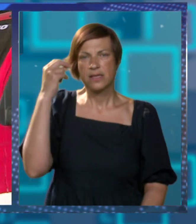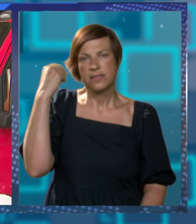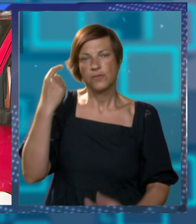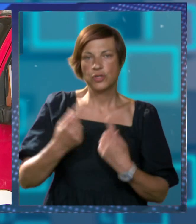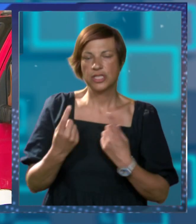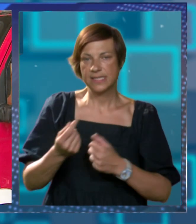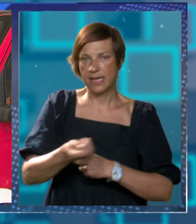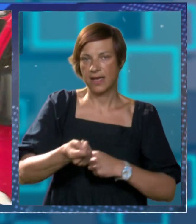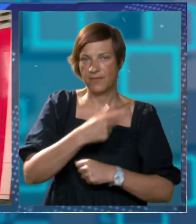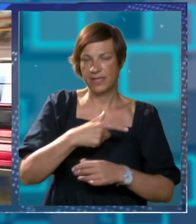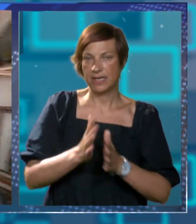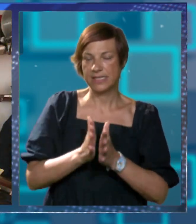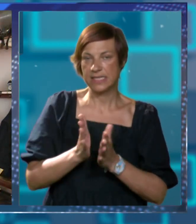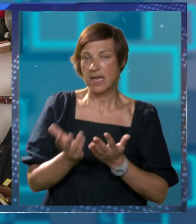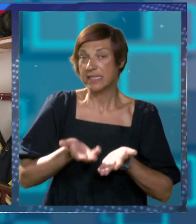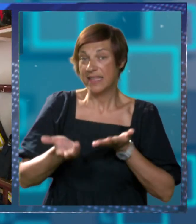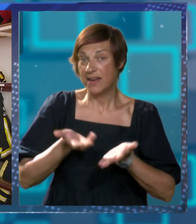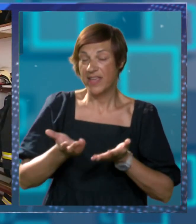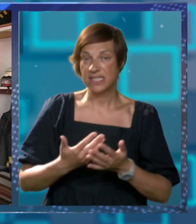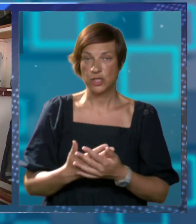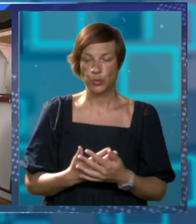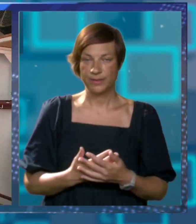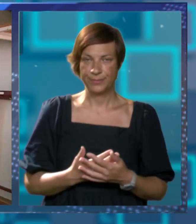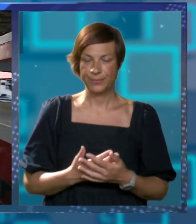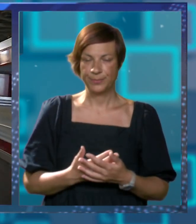Zvučni signal vatrogascima je znak za intervenciju.